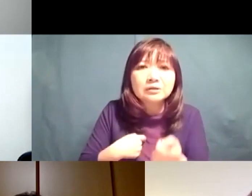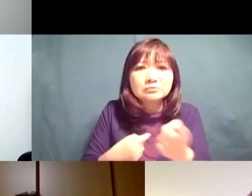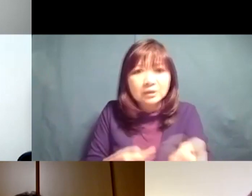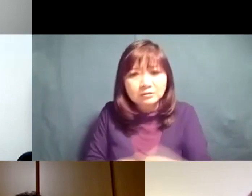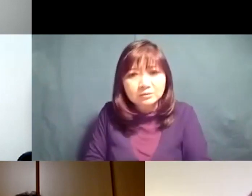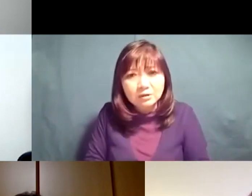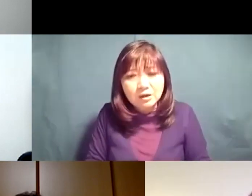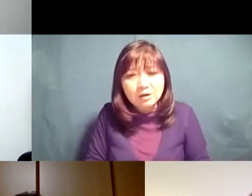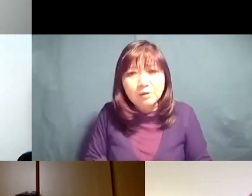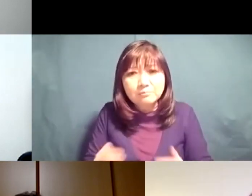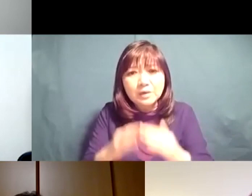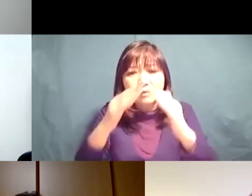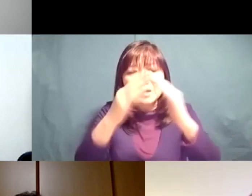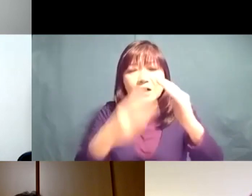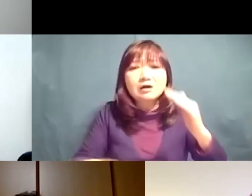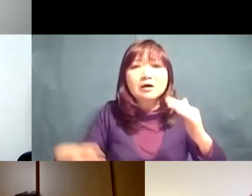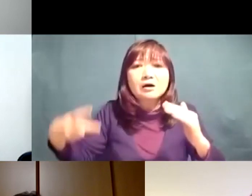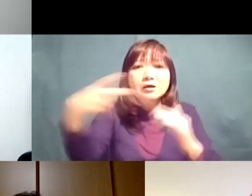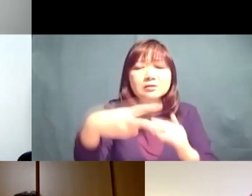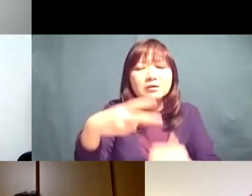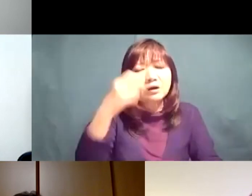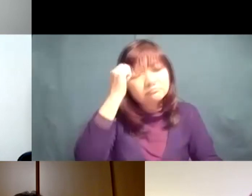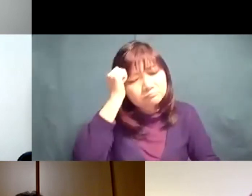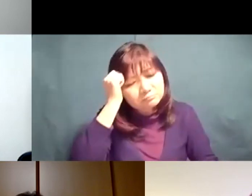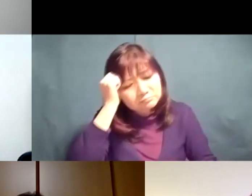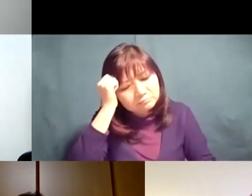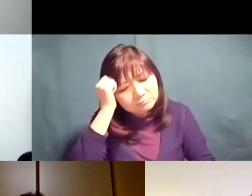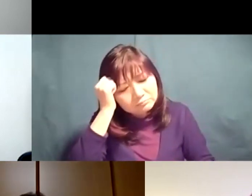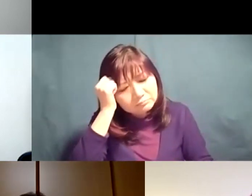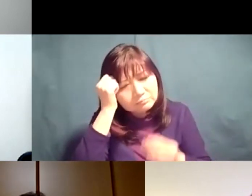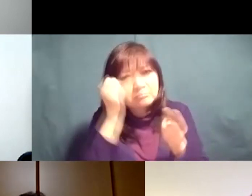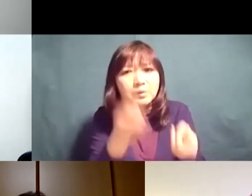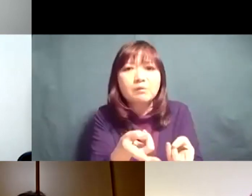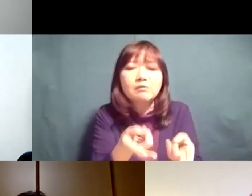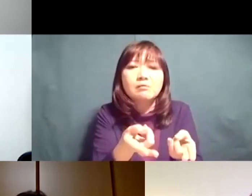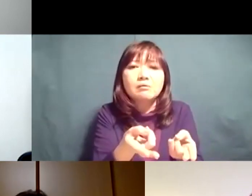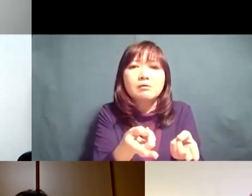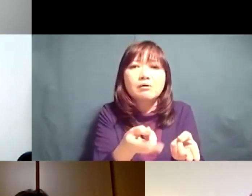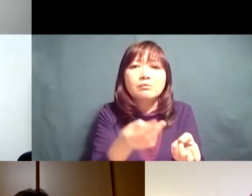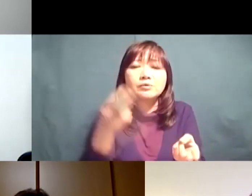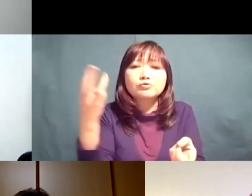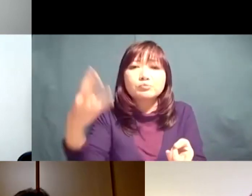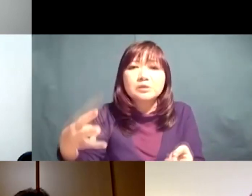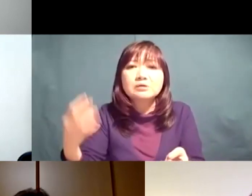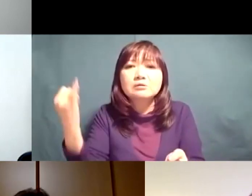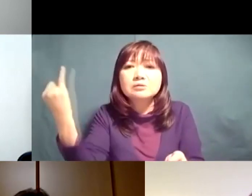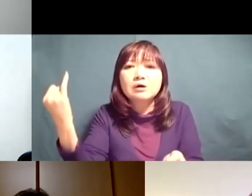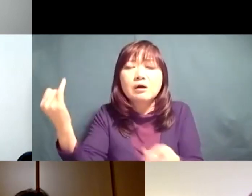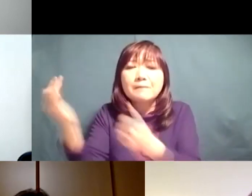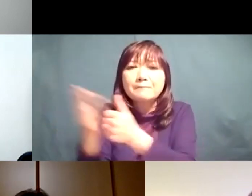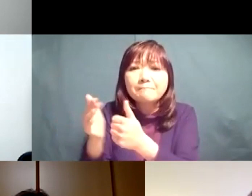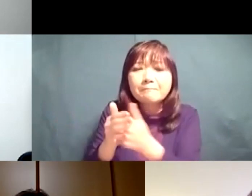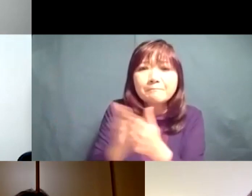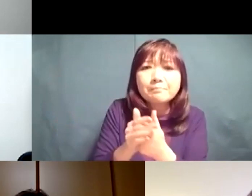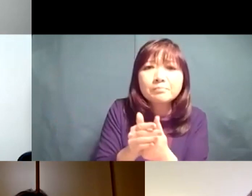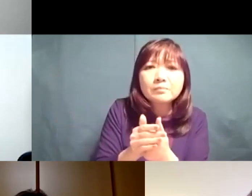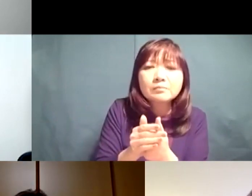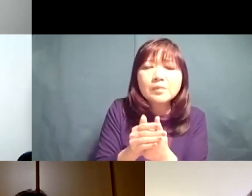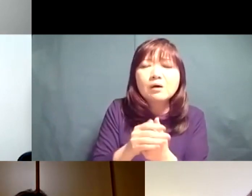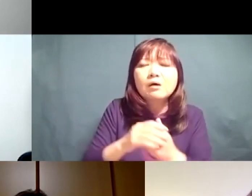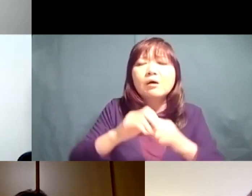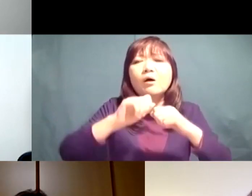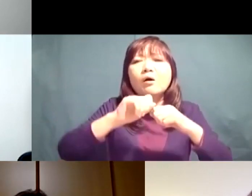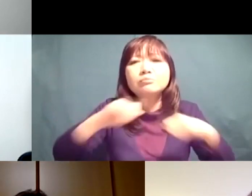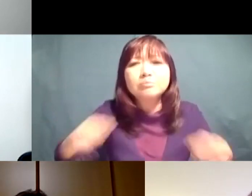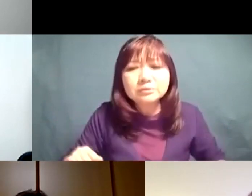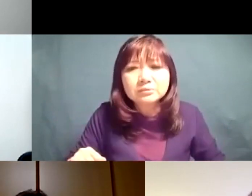あの日私とあなたは2階で寝てて、すぐにユミち